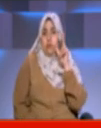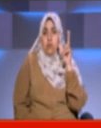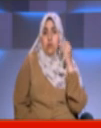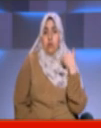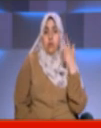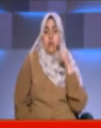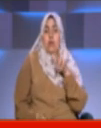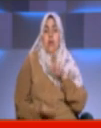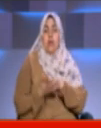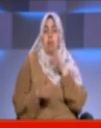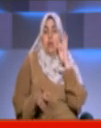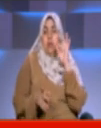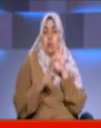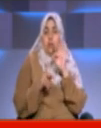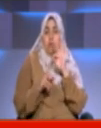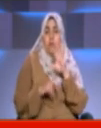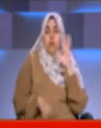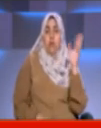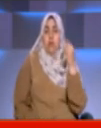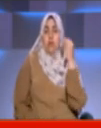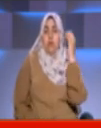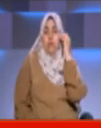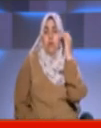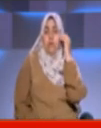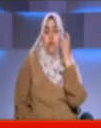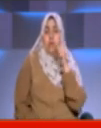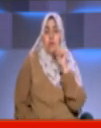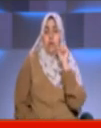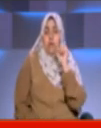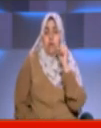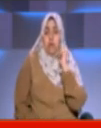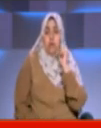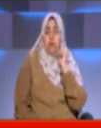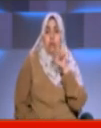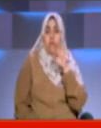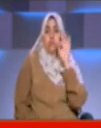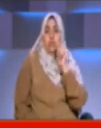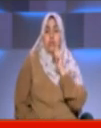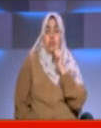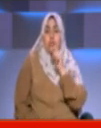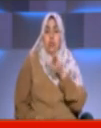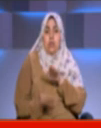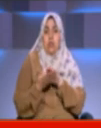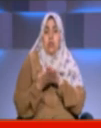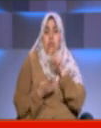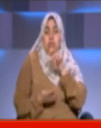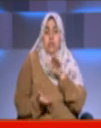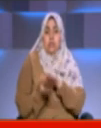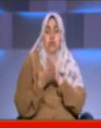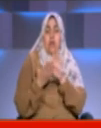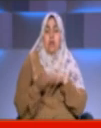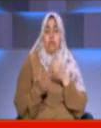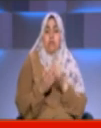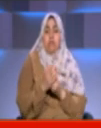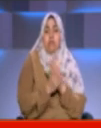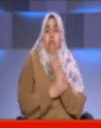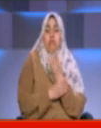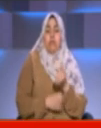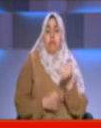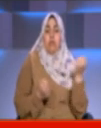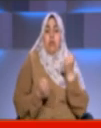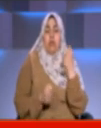أهدافها. كلنا نعرف أنه قناة الجزيرة ليست مجرد قناة، لكنها ذراع قوي